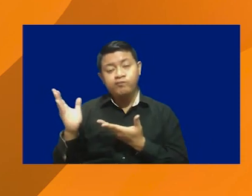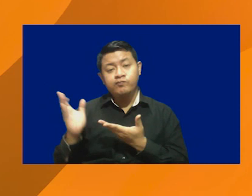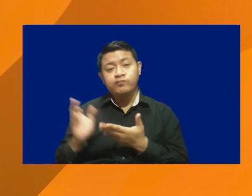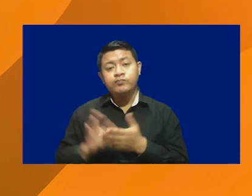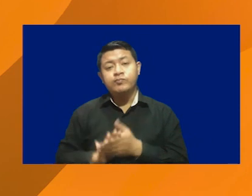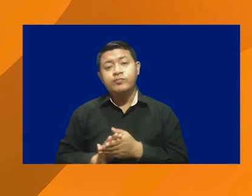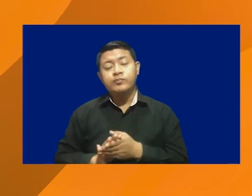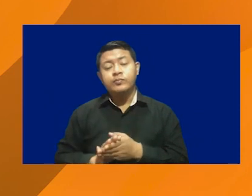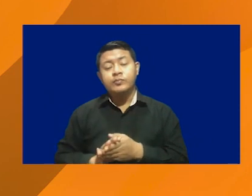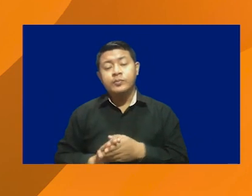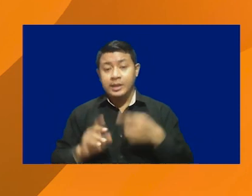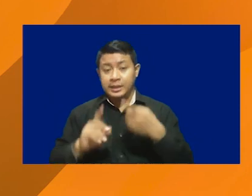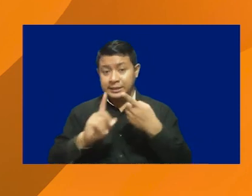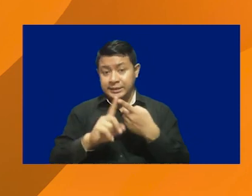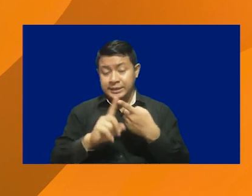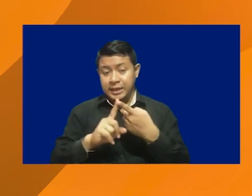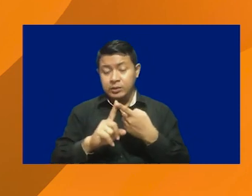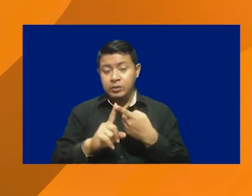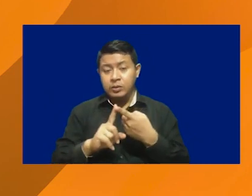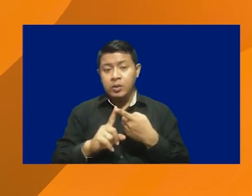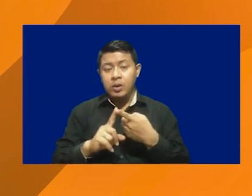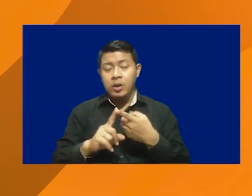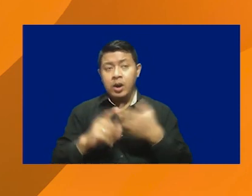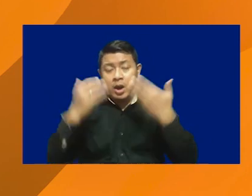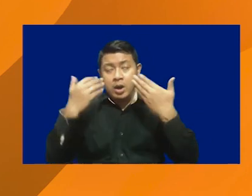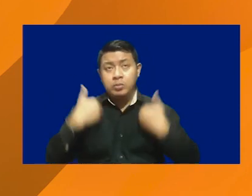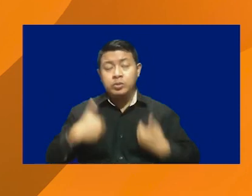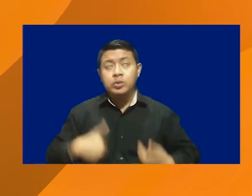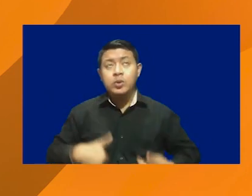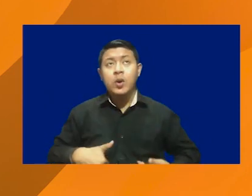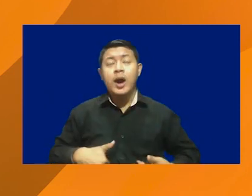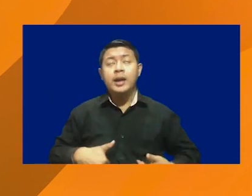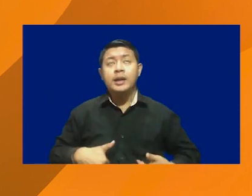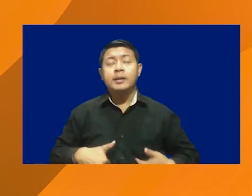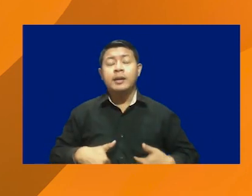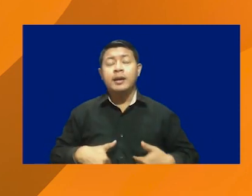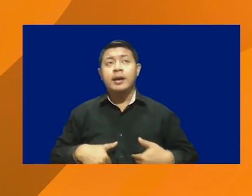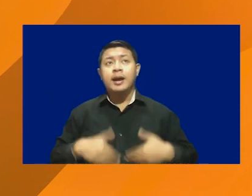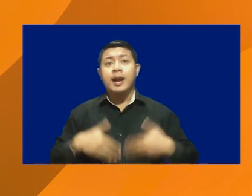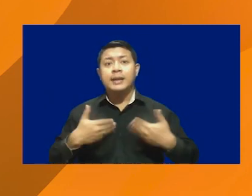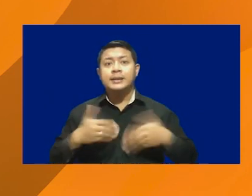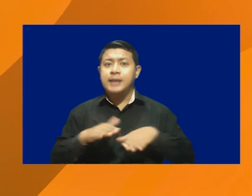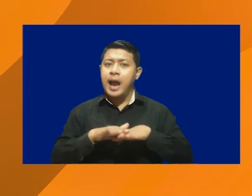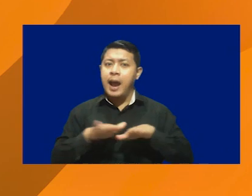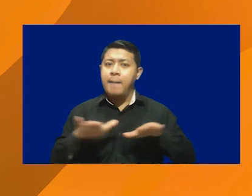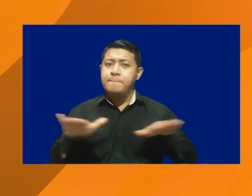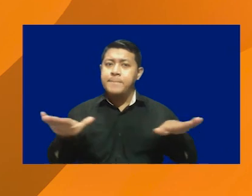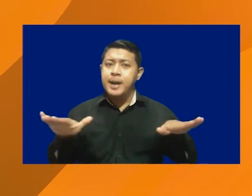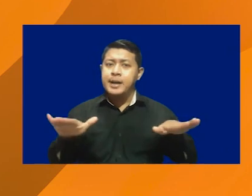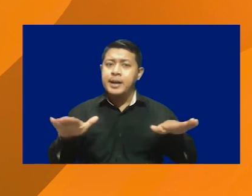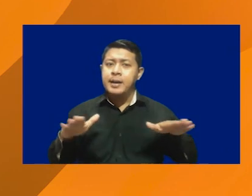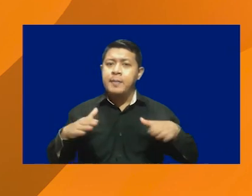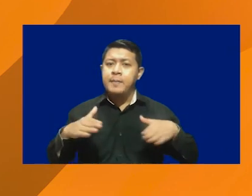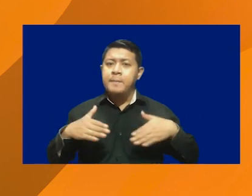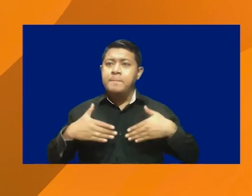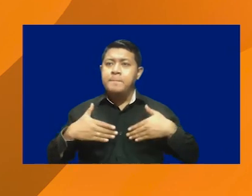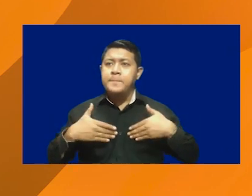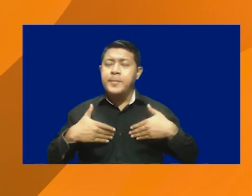Di kotak yang sebelah kuning tadi dikatakan apa? Yaitu kebutuhan psikisnya manusia adalah rasa